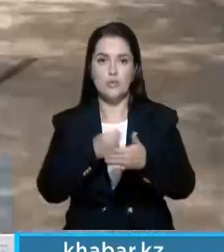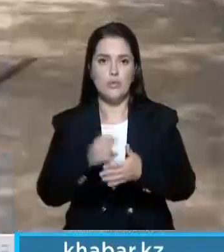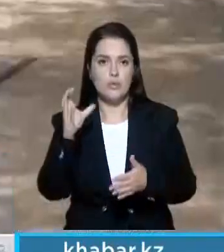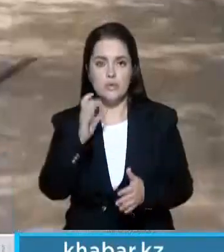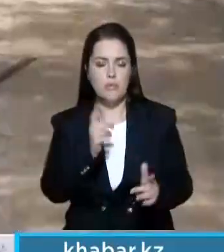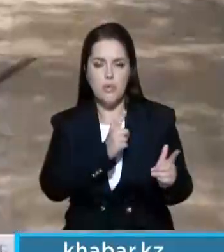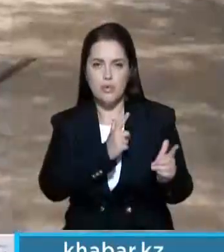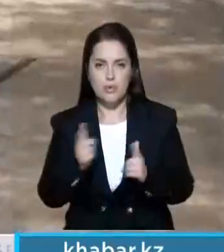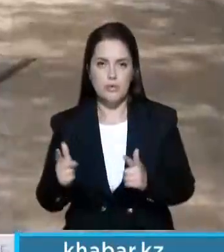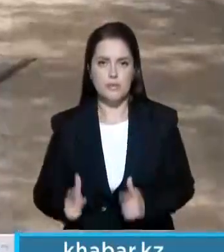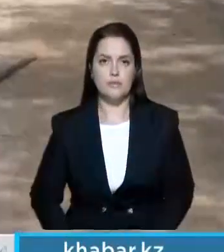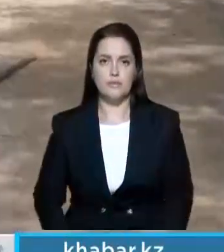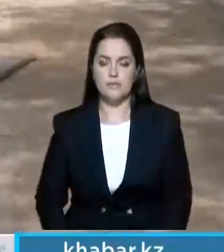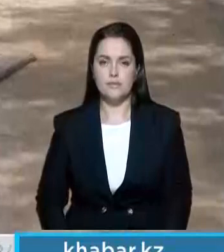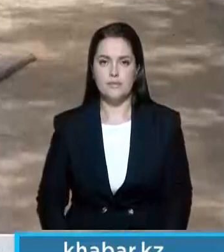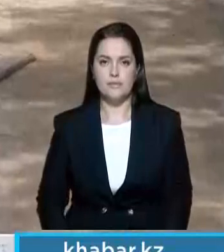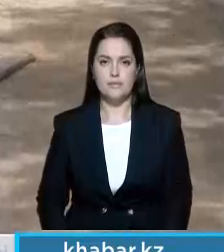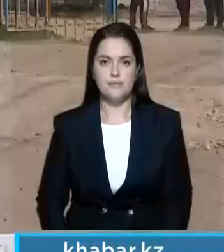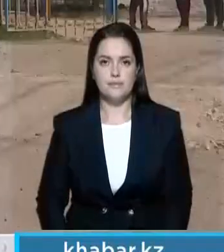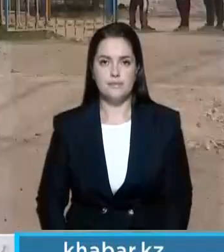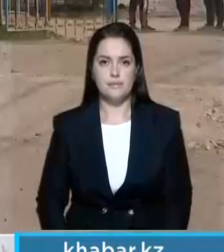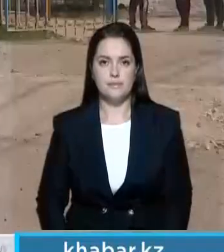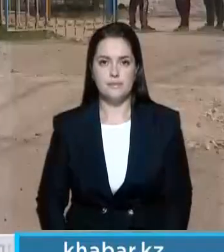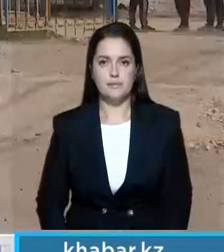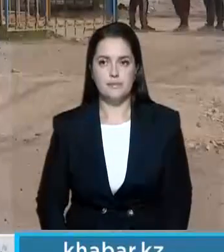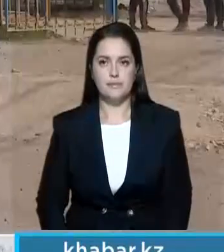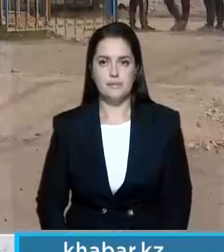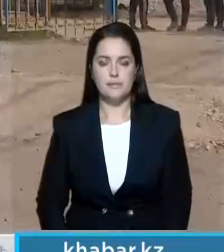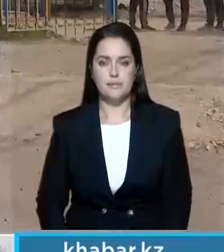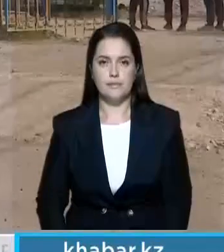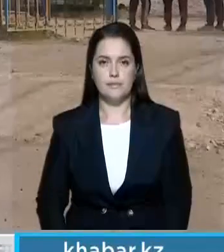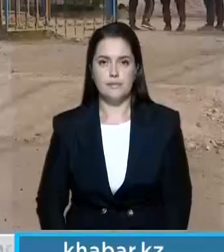учебного года. Вячеслав Ветлугин, Абзал Балтабаев, Виктор Полянный, Акмолинская область, Хабар.